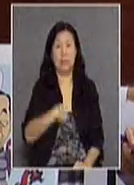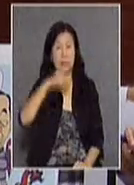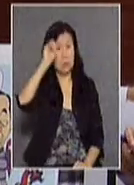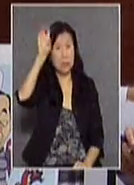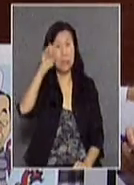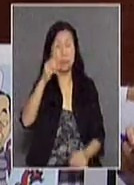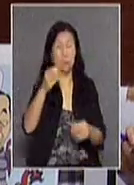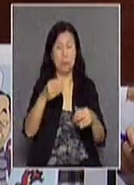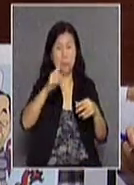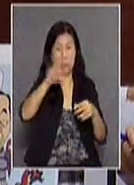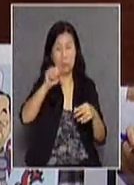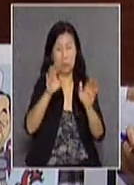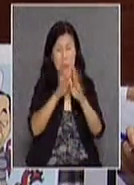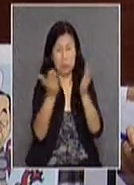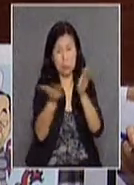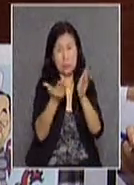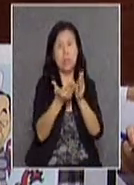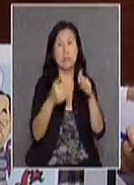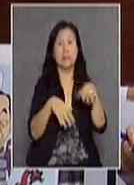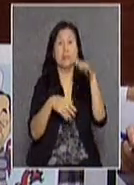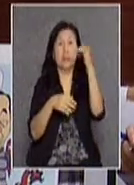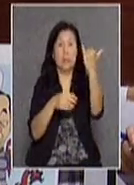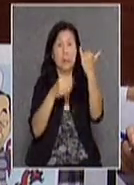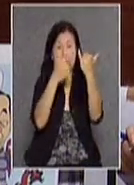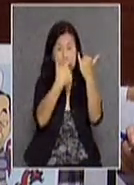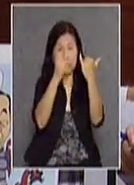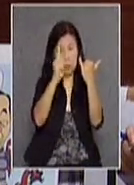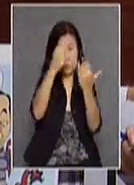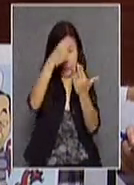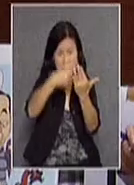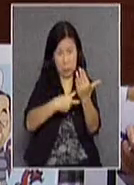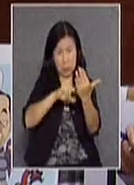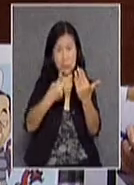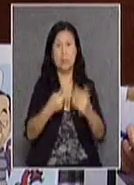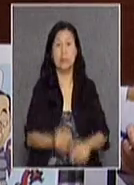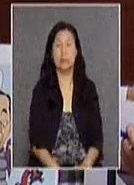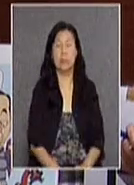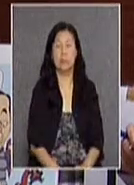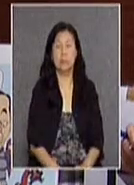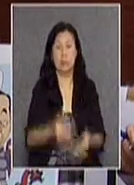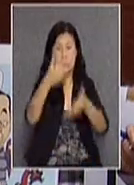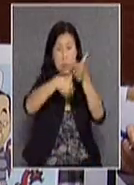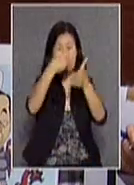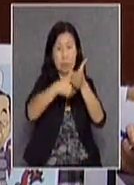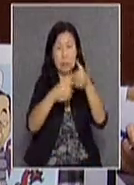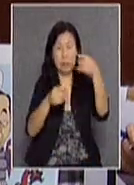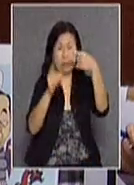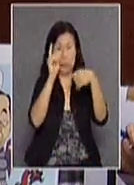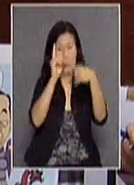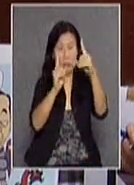通過會議講稿附錄以上的第681項修正案，削減